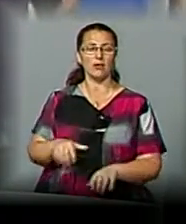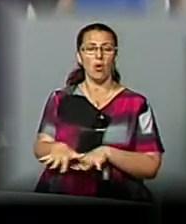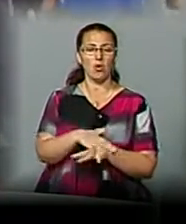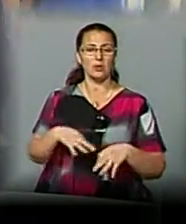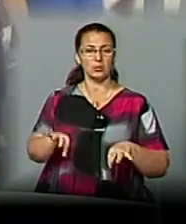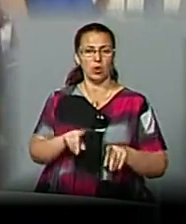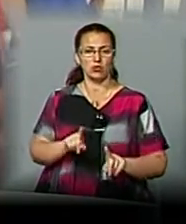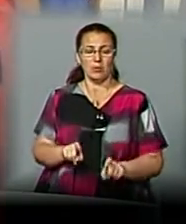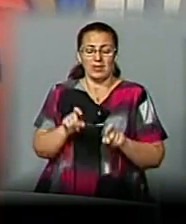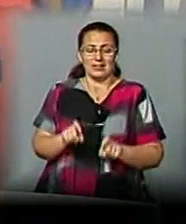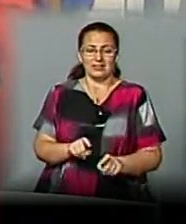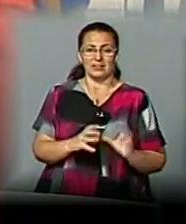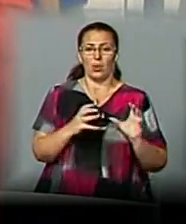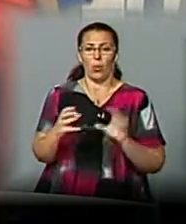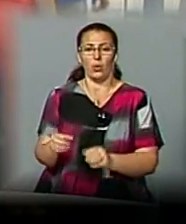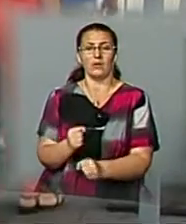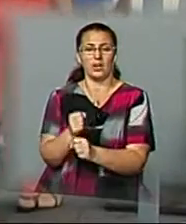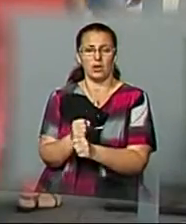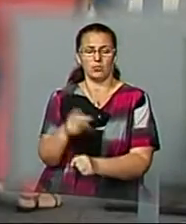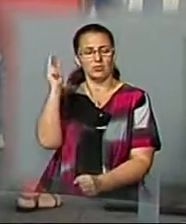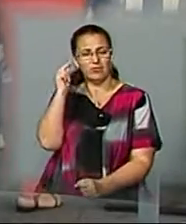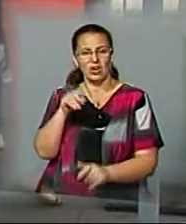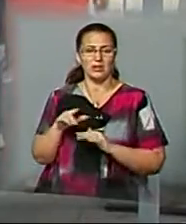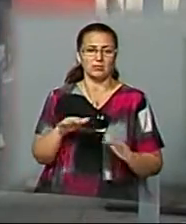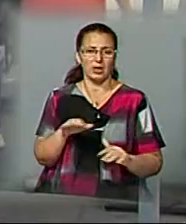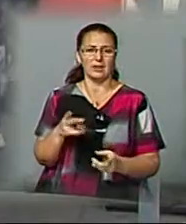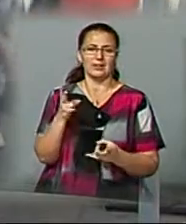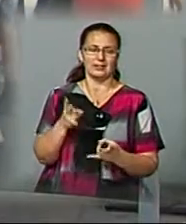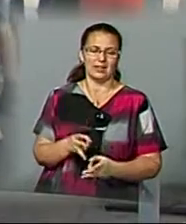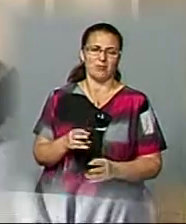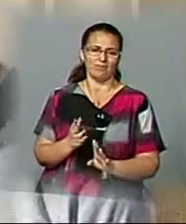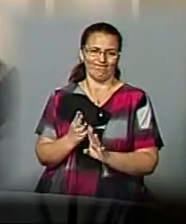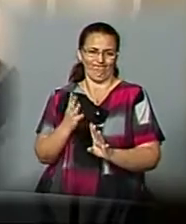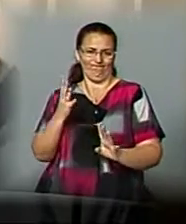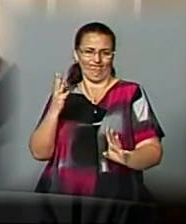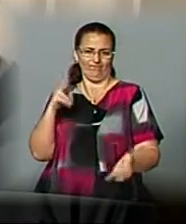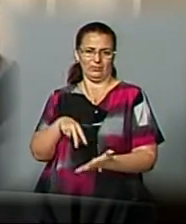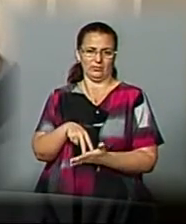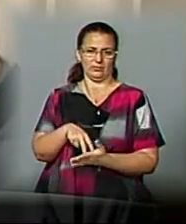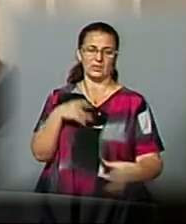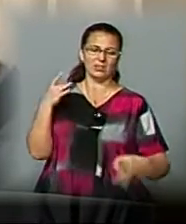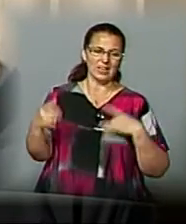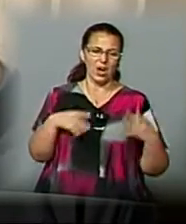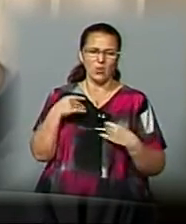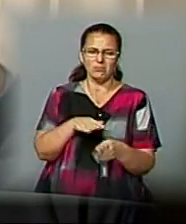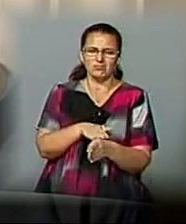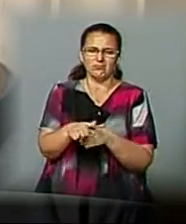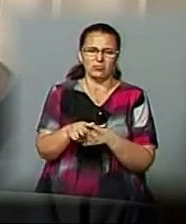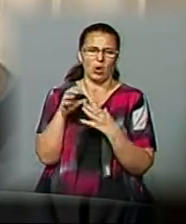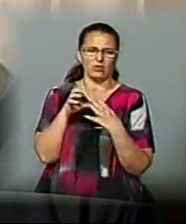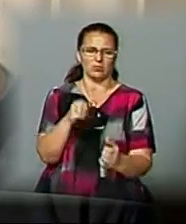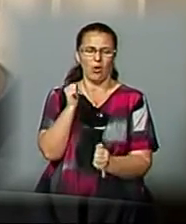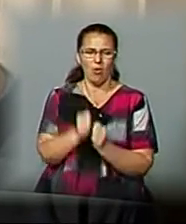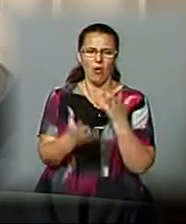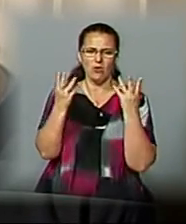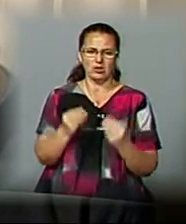маршрутку та доїхати на роботу, навчання чи у справах, спершу люди повинні вистояти в ось цих чергах. Дратують переповнені маршрутки кожного дня, добиратись на